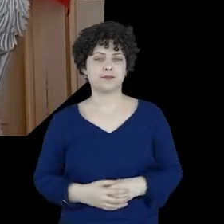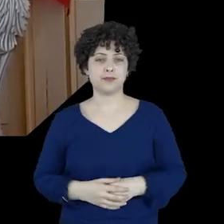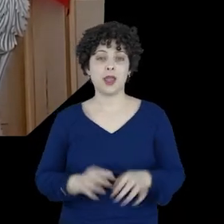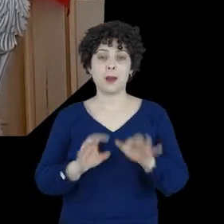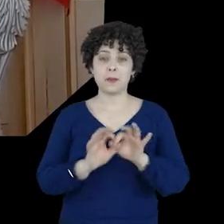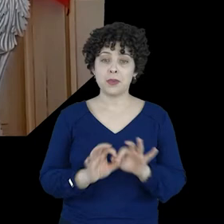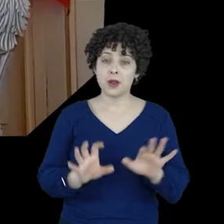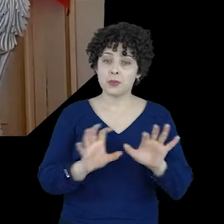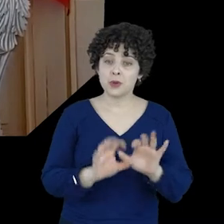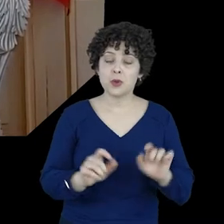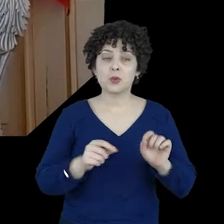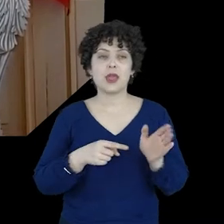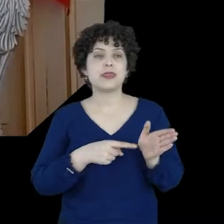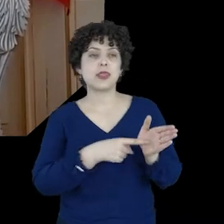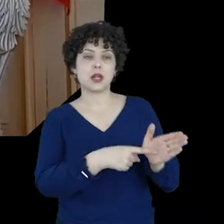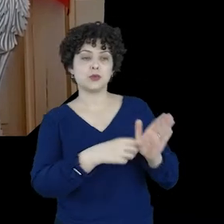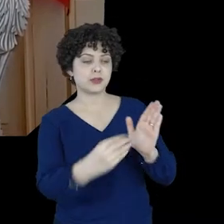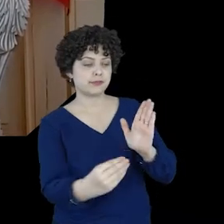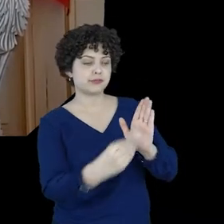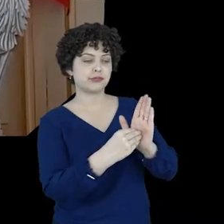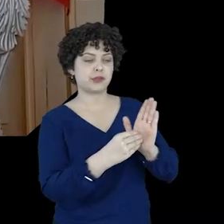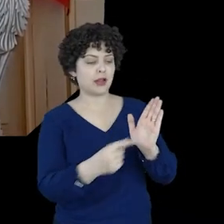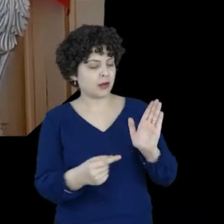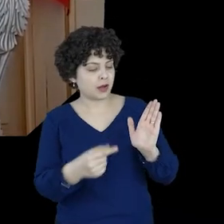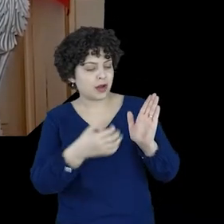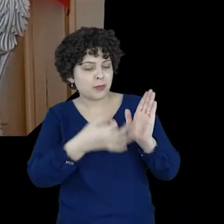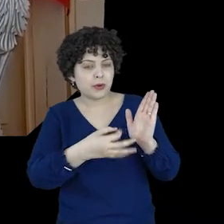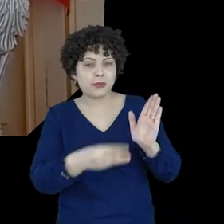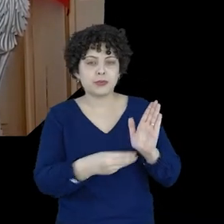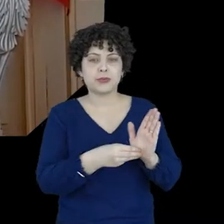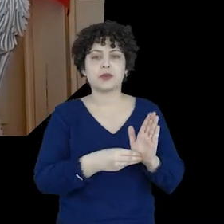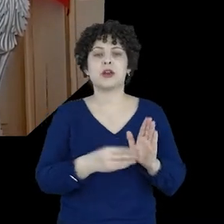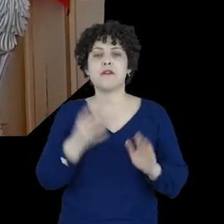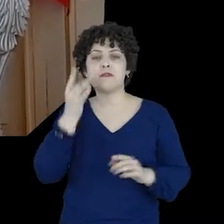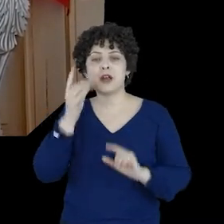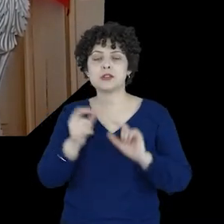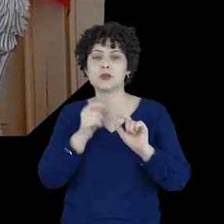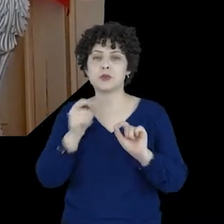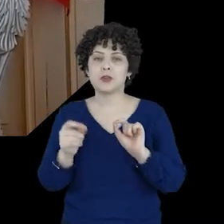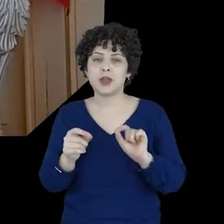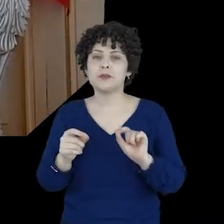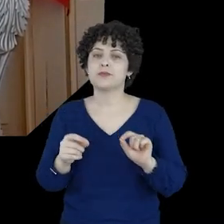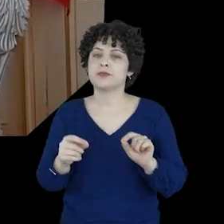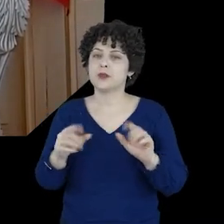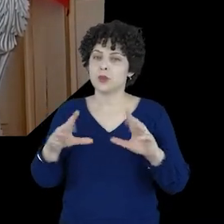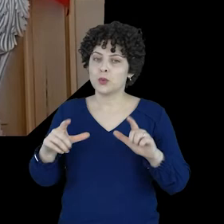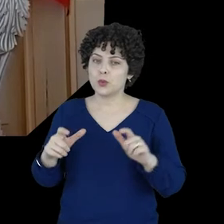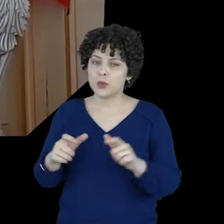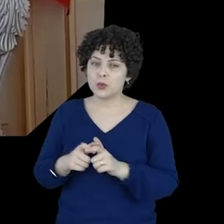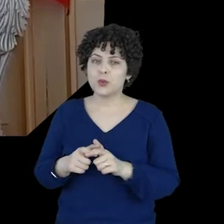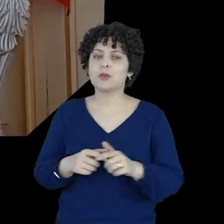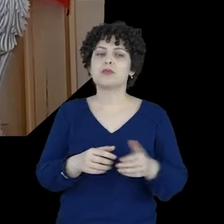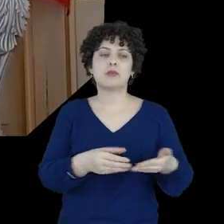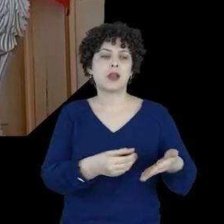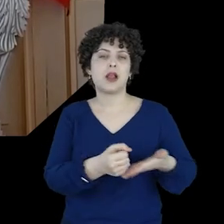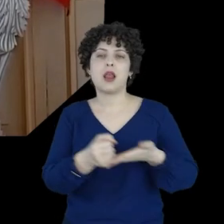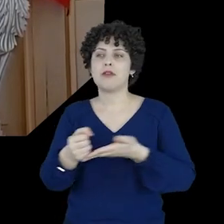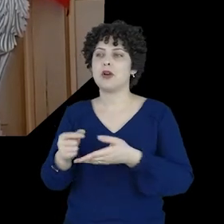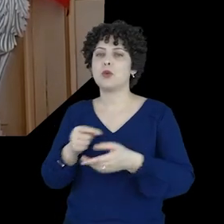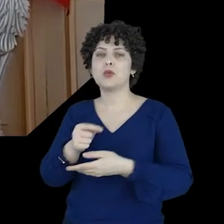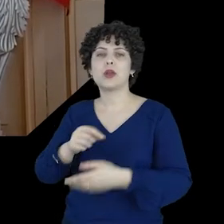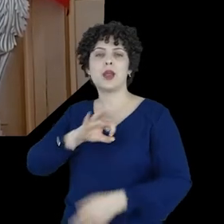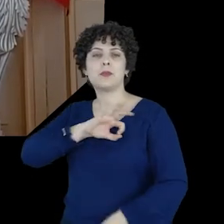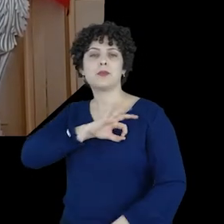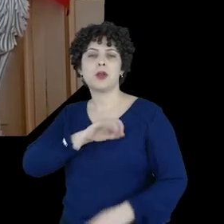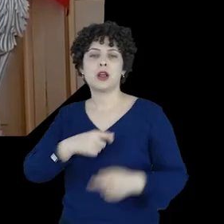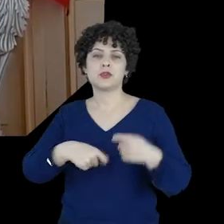ces plateformes pour signaler le signalement, pour signaler le recensement, pour à la fin signaler tout simplement aux autorités,